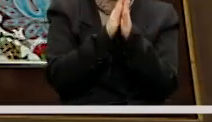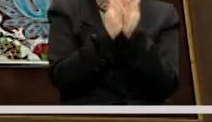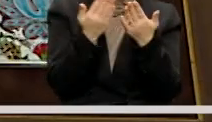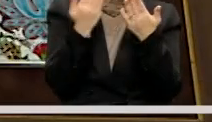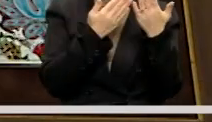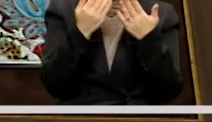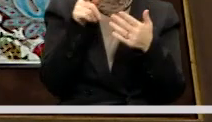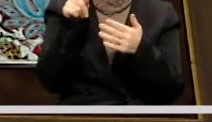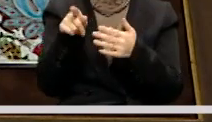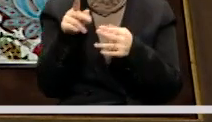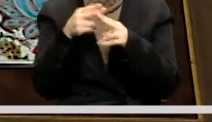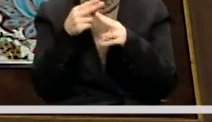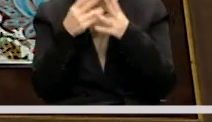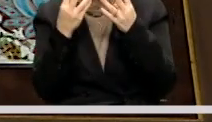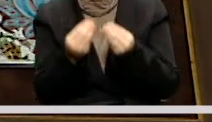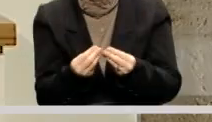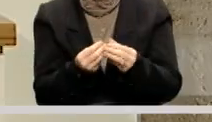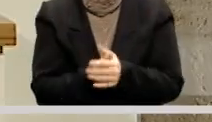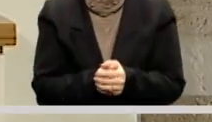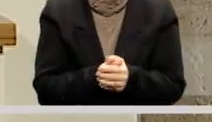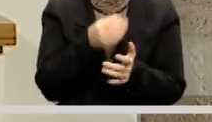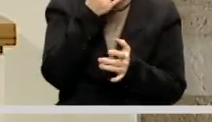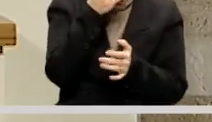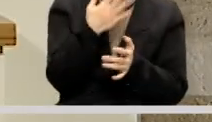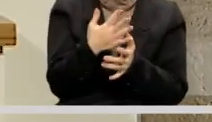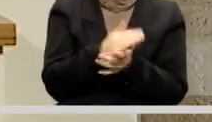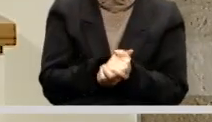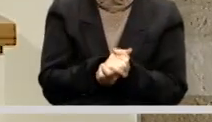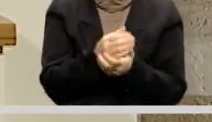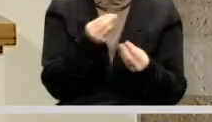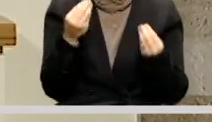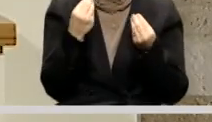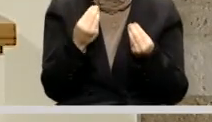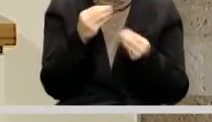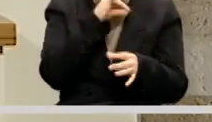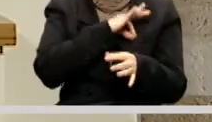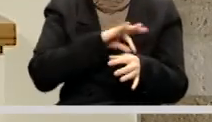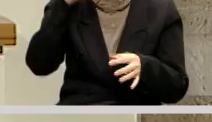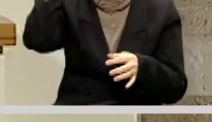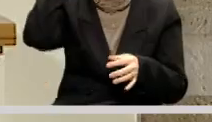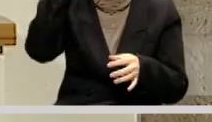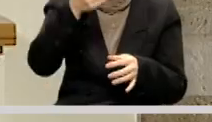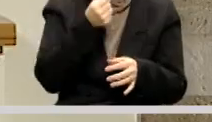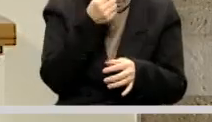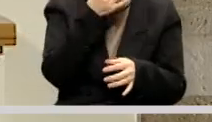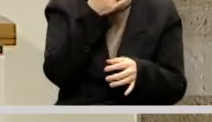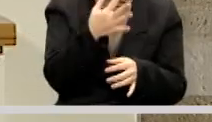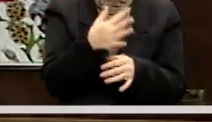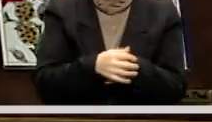zamanda uykuya dalacaktır. Güzel. Peki, çok teşekkür ediyorum Elif. Ben teşekkür ederim. Güzel bir yayında faydalı bilgiler verdiniz. Ağzınıza sağlık. İnşallah. İyi